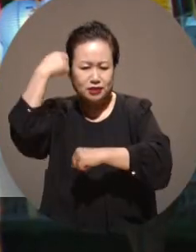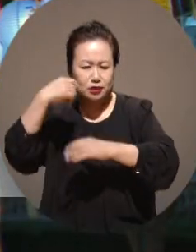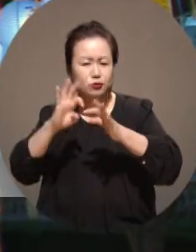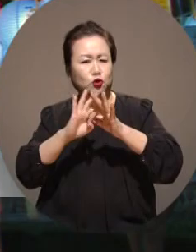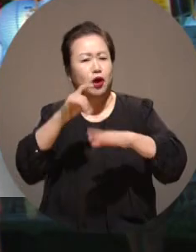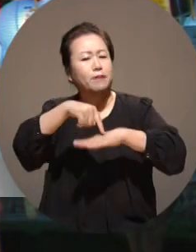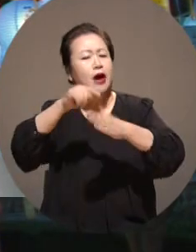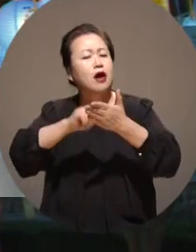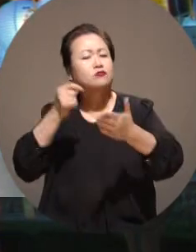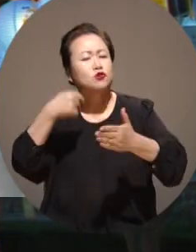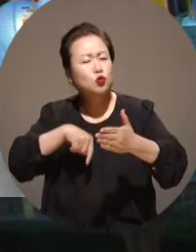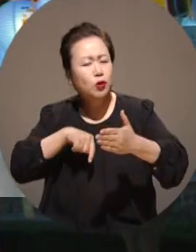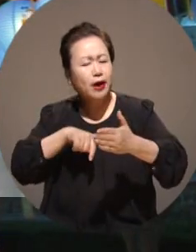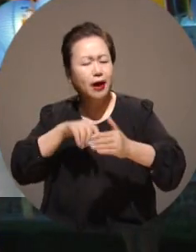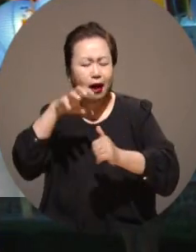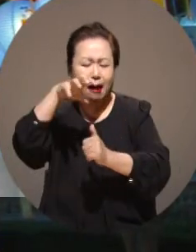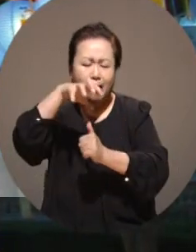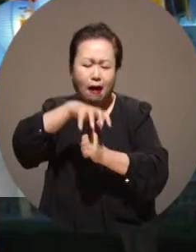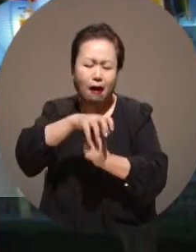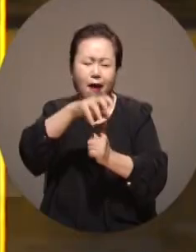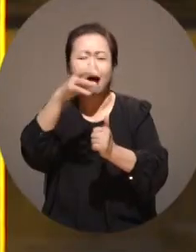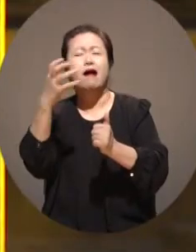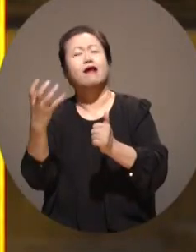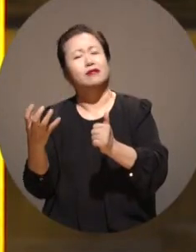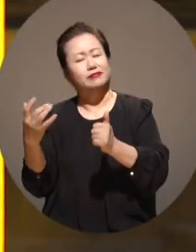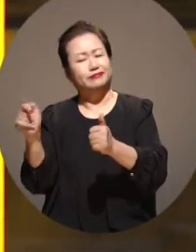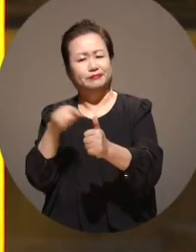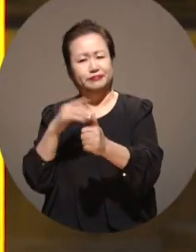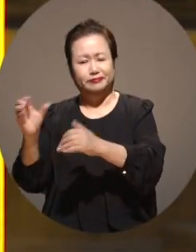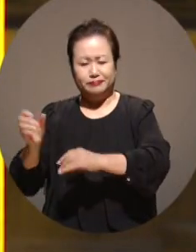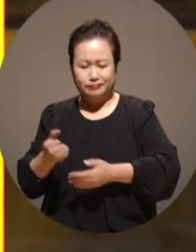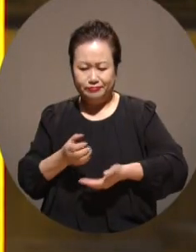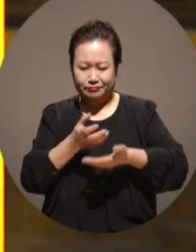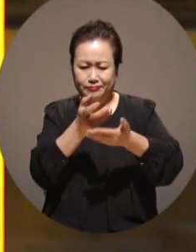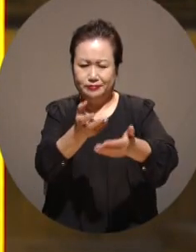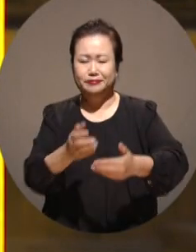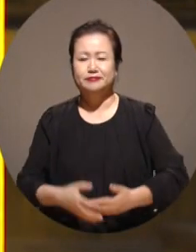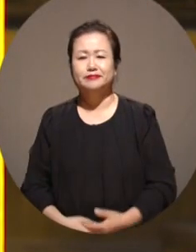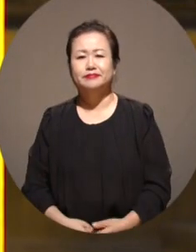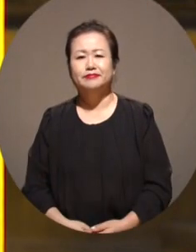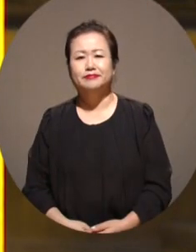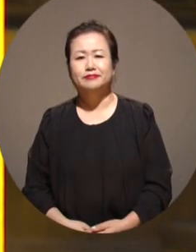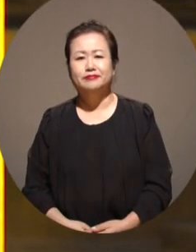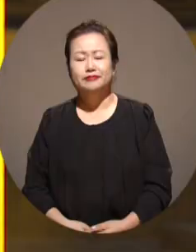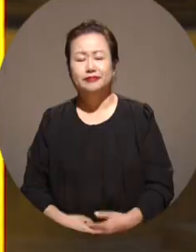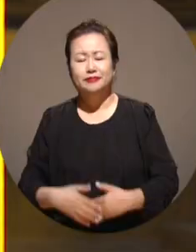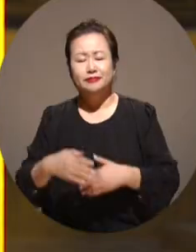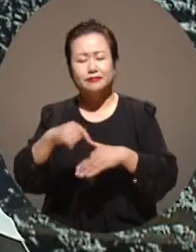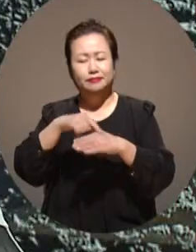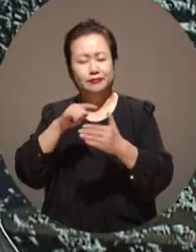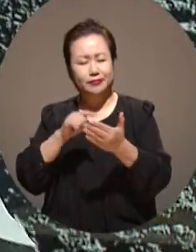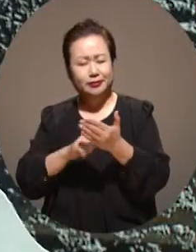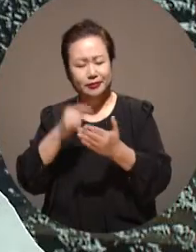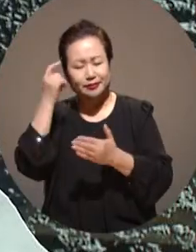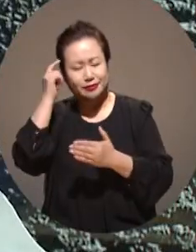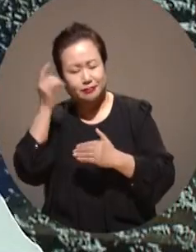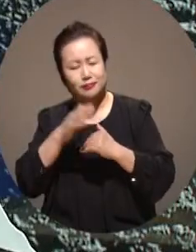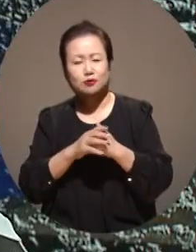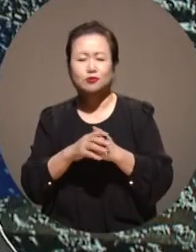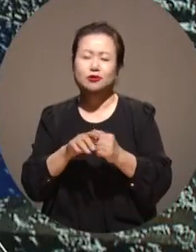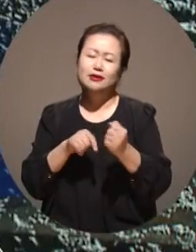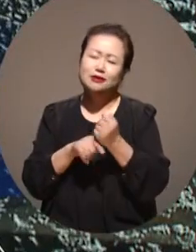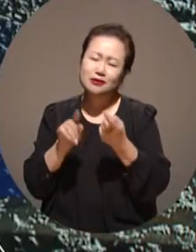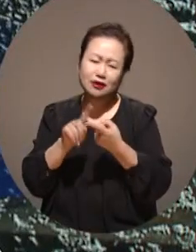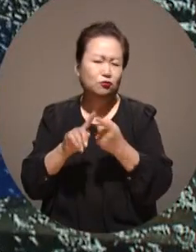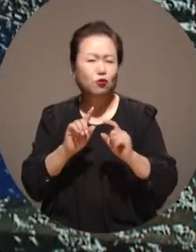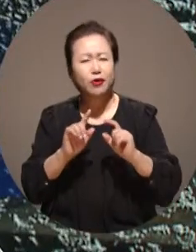통해 마음속에 속박을 벗어나라는 가르침을 전합니다 심리적으로 우리가 여러 가지 뜻대로